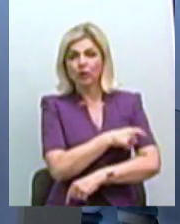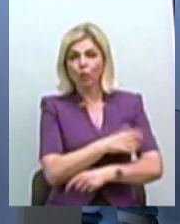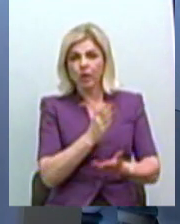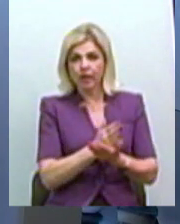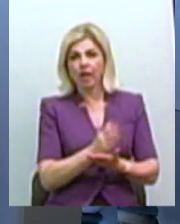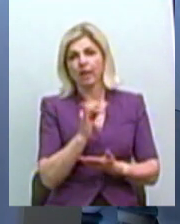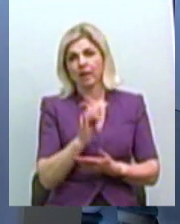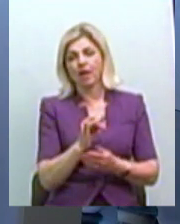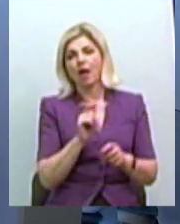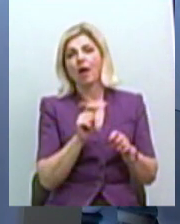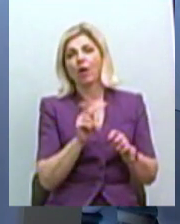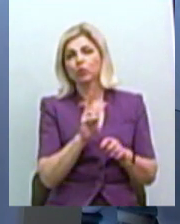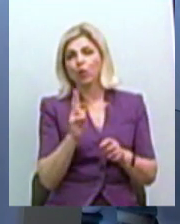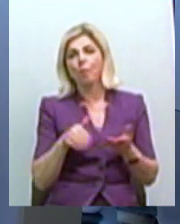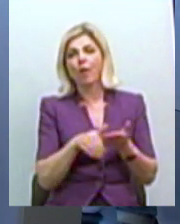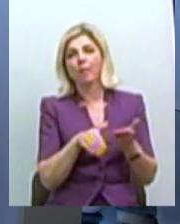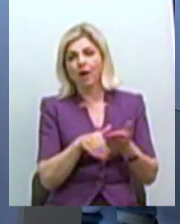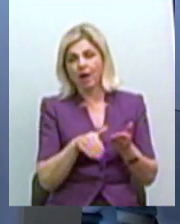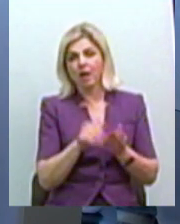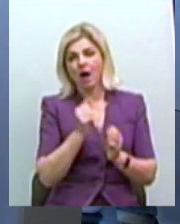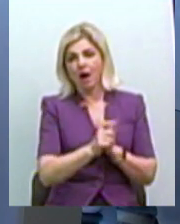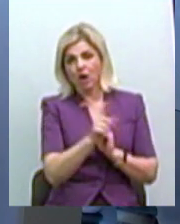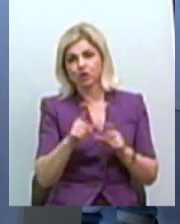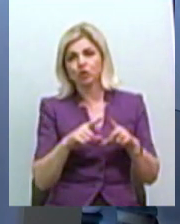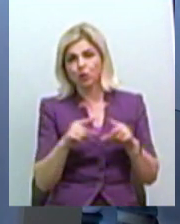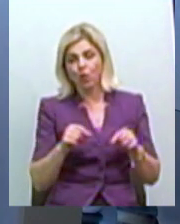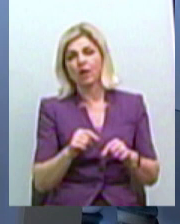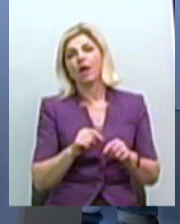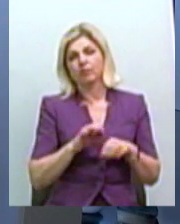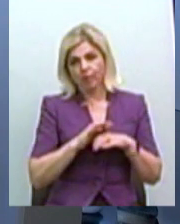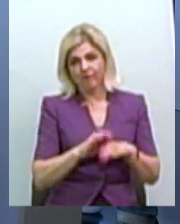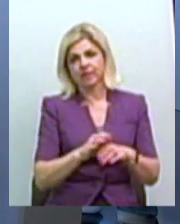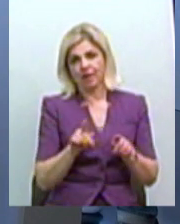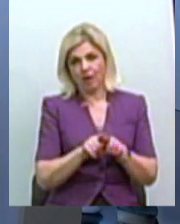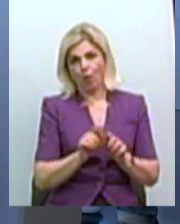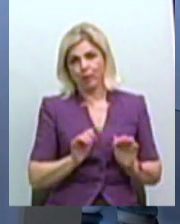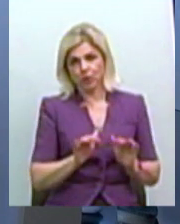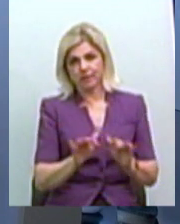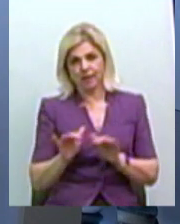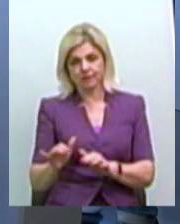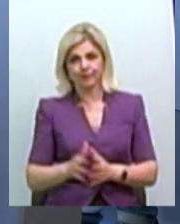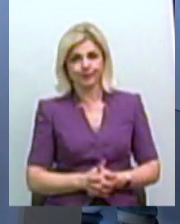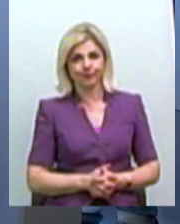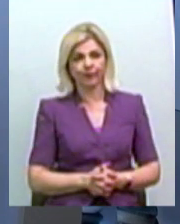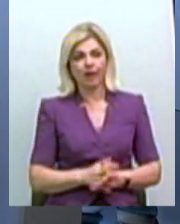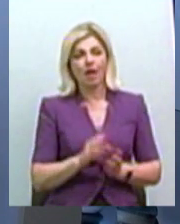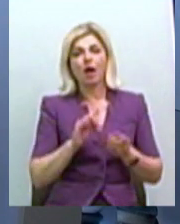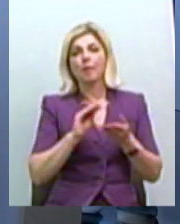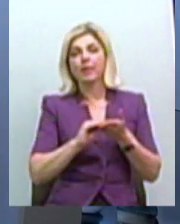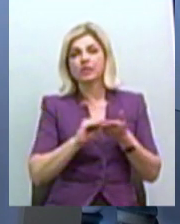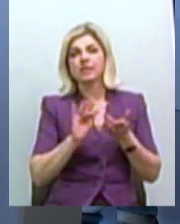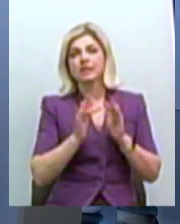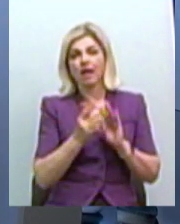ще є ментори, які допомагають кожній школі впроваджувати цей процес. Як повідомляє сайт Миколаївської міської